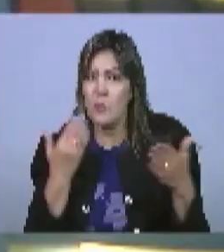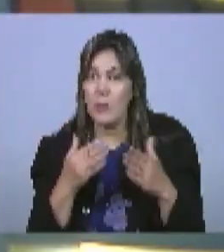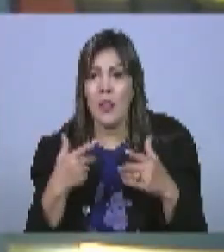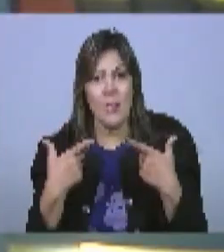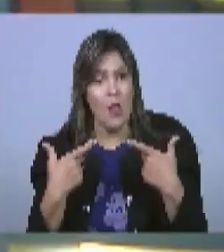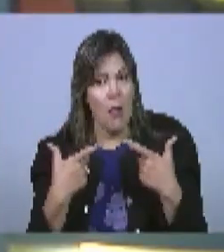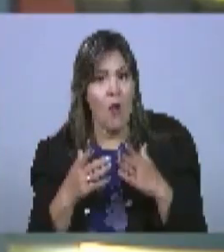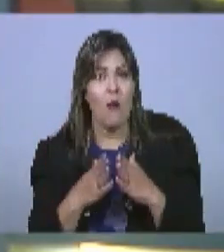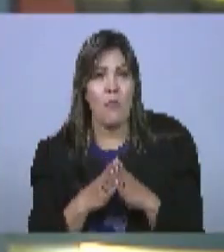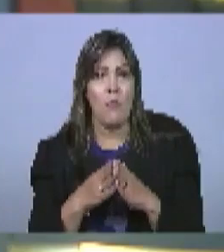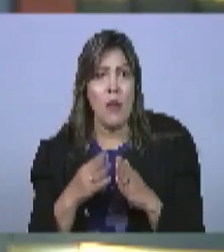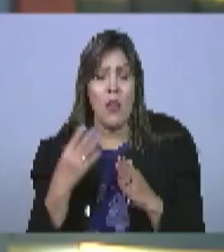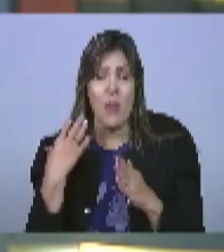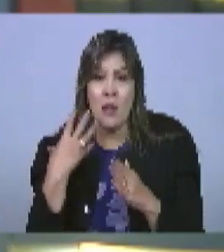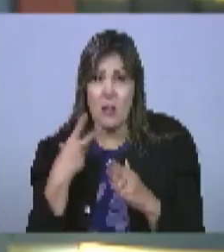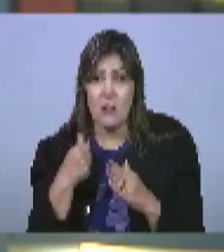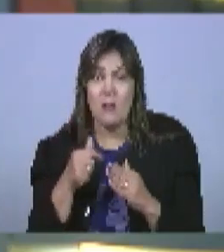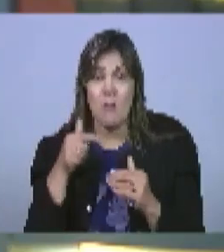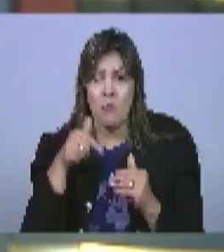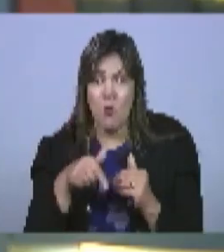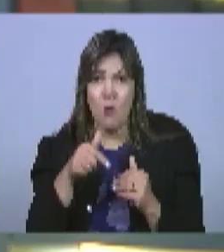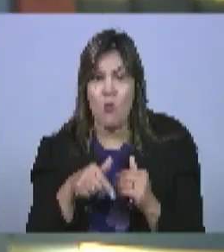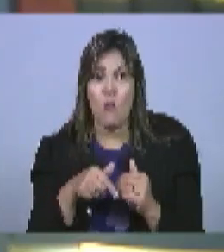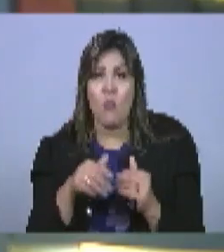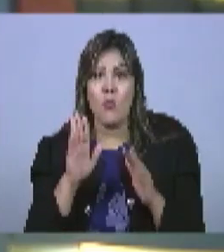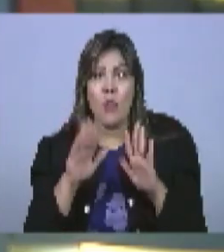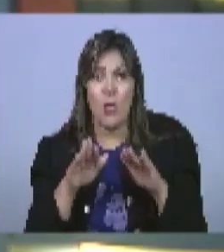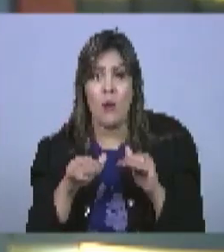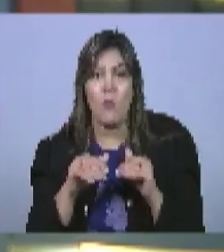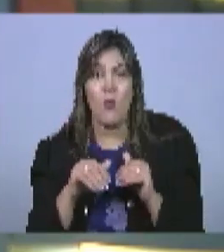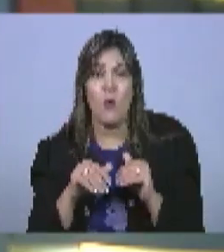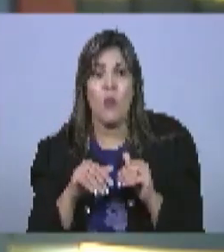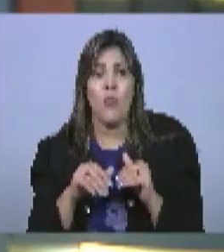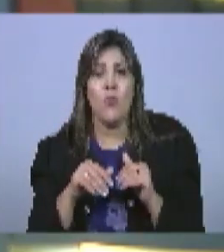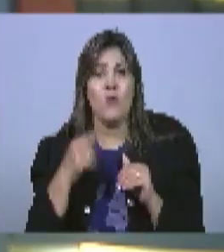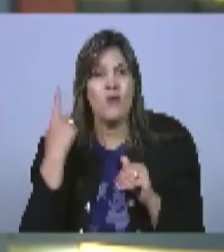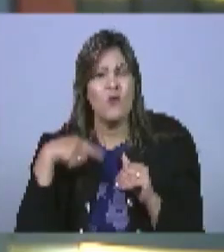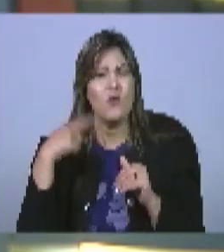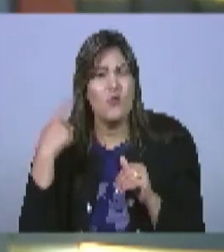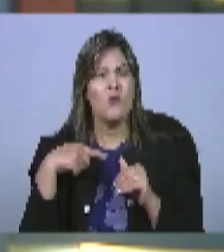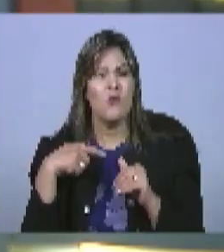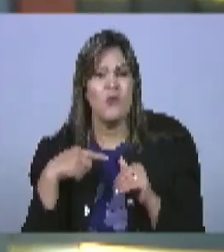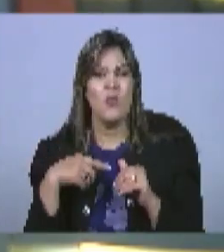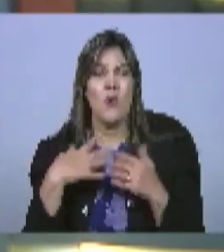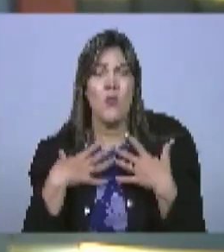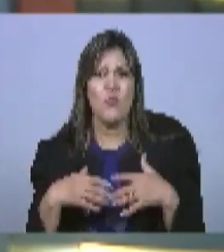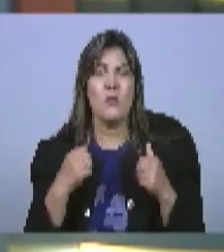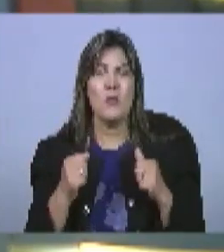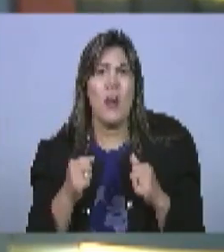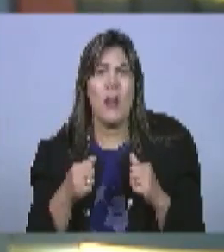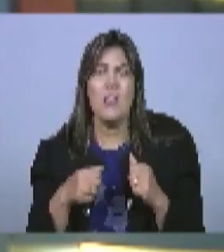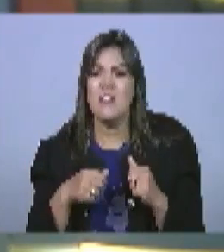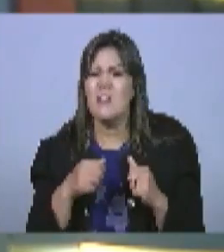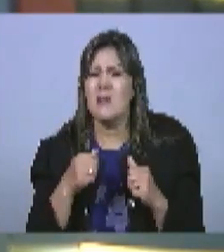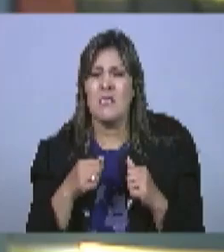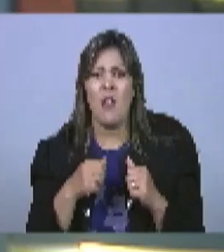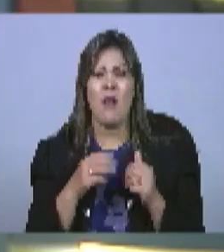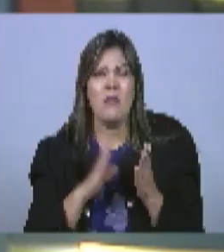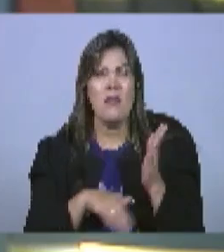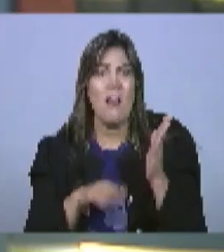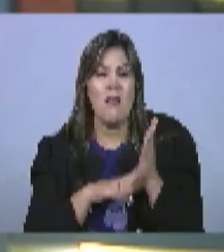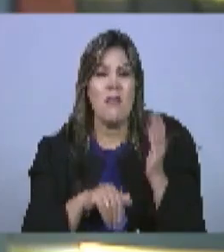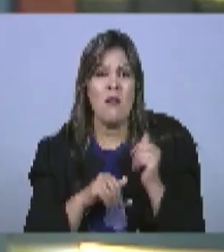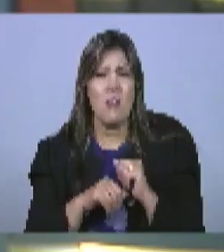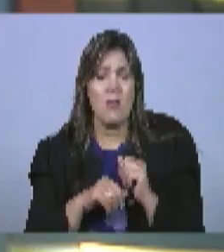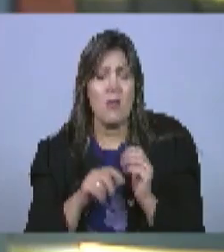الحرب الاحصاءات اللي موجوده عن الاوضاع الصحيه والغذائيه في السودان مرعبه يعني منظمه الصحه